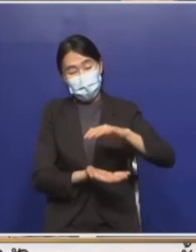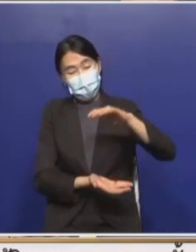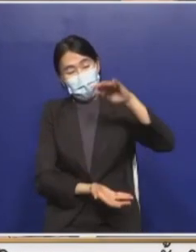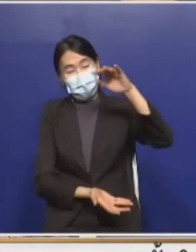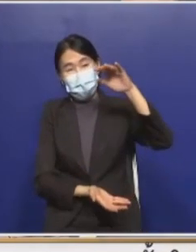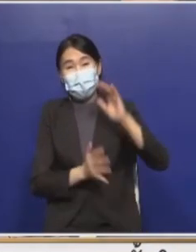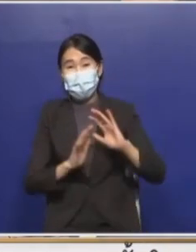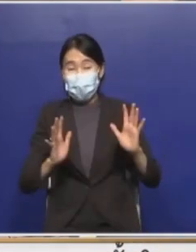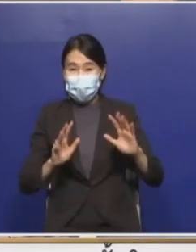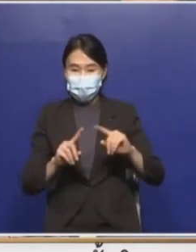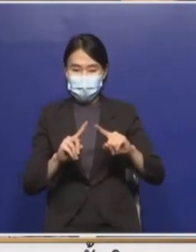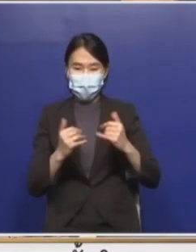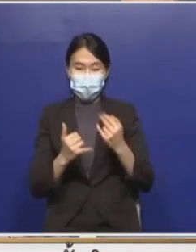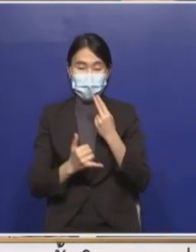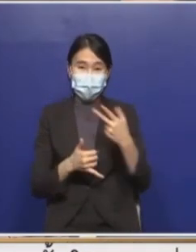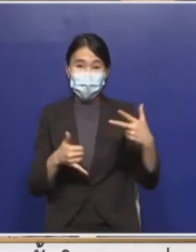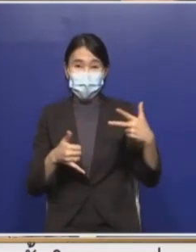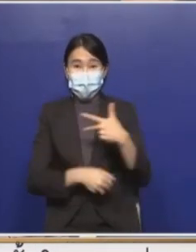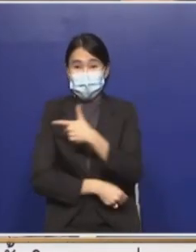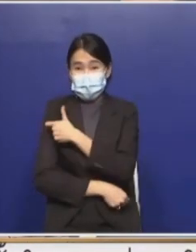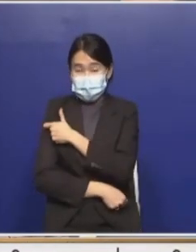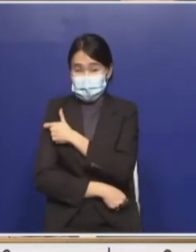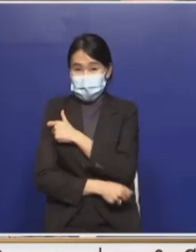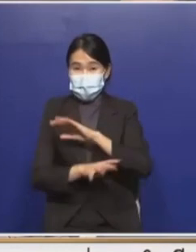วันนี้ฉีดได้ 3.6 ล้านคน